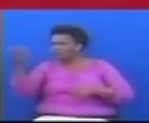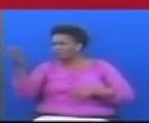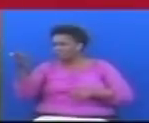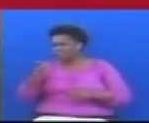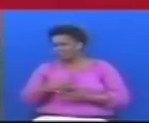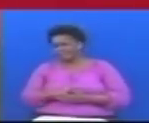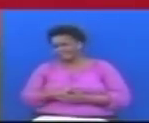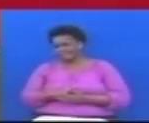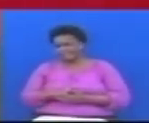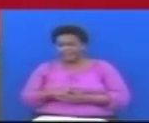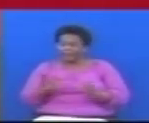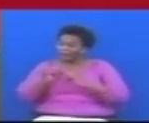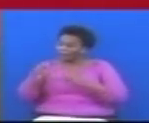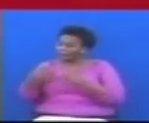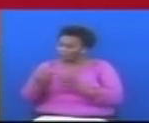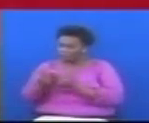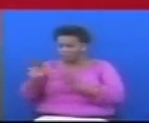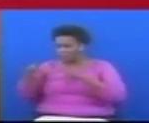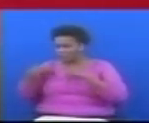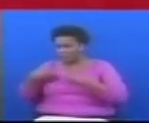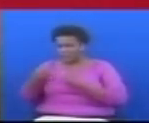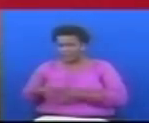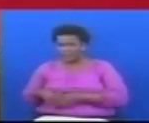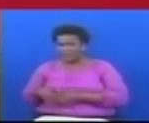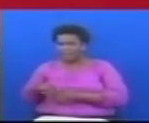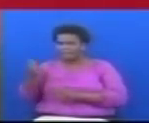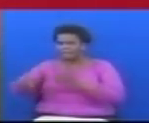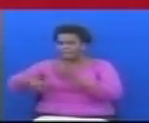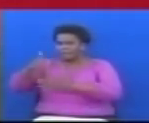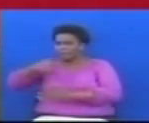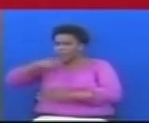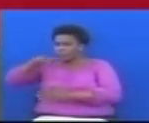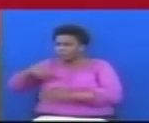kwamba ahadi zote za viongozi wakuu